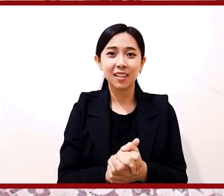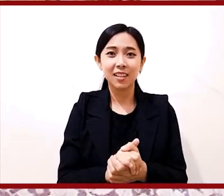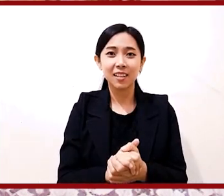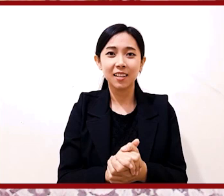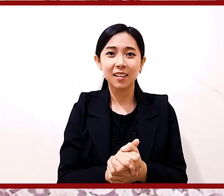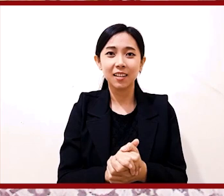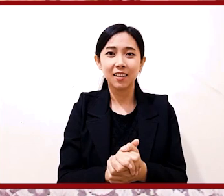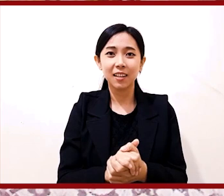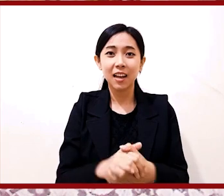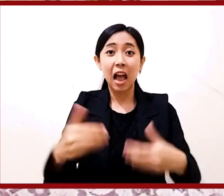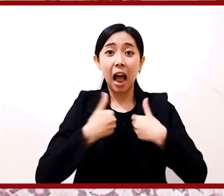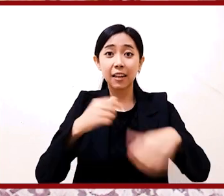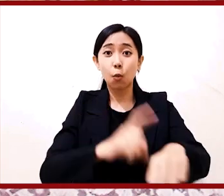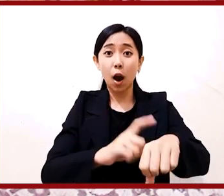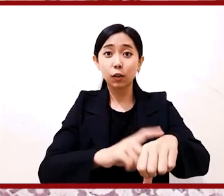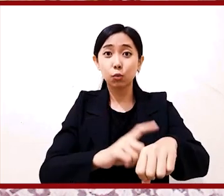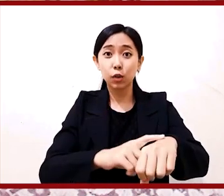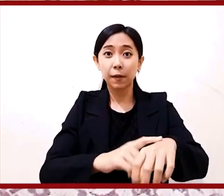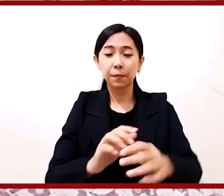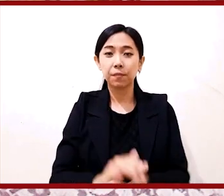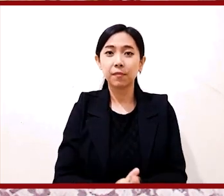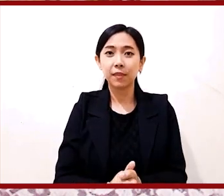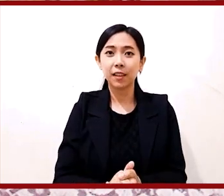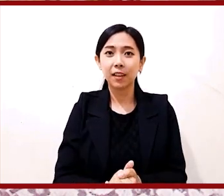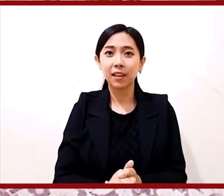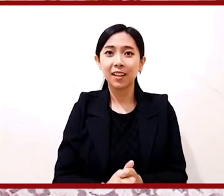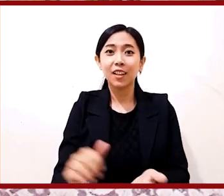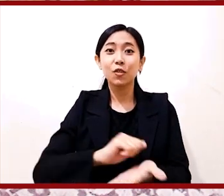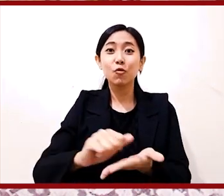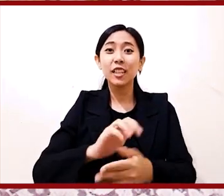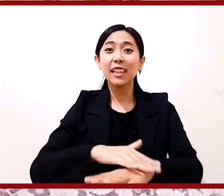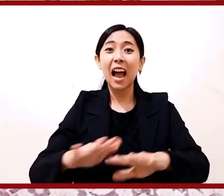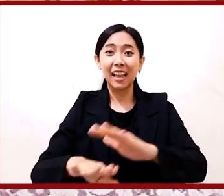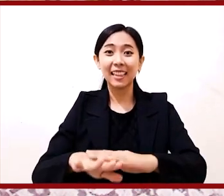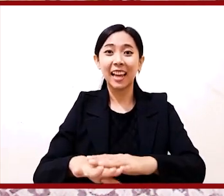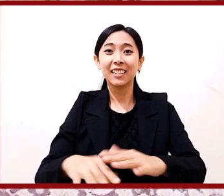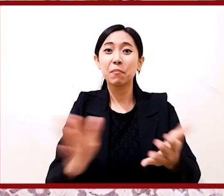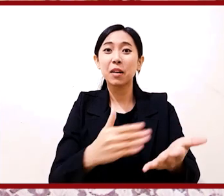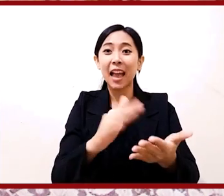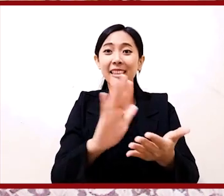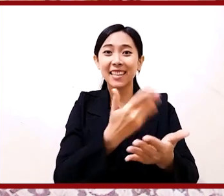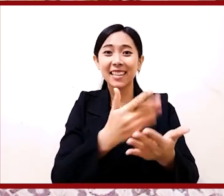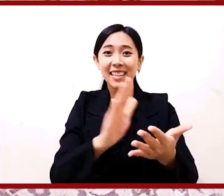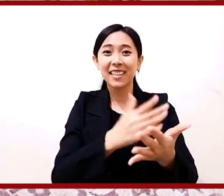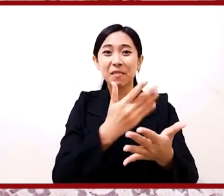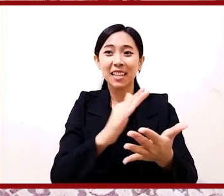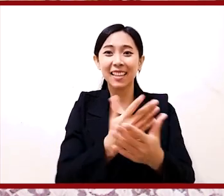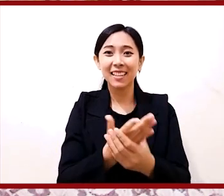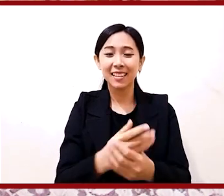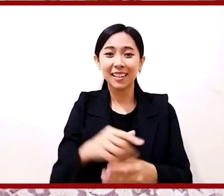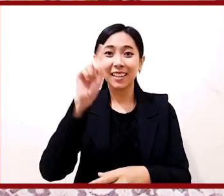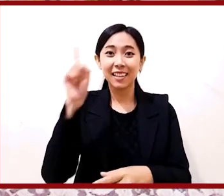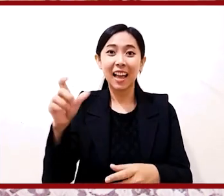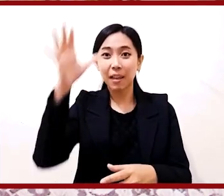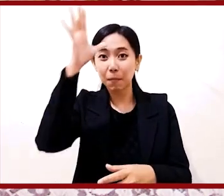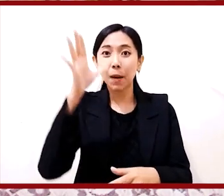ada 5. Nanti adik-adik sehabis ibadah ini coba peragakan bagaimana mencuci tangan dengan benar. Lalu tanya